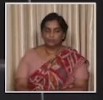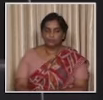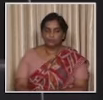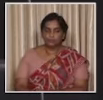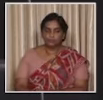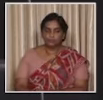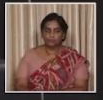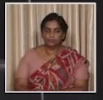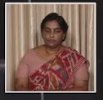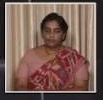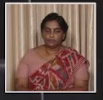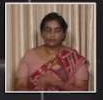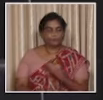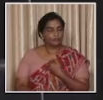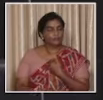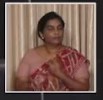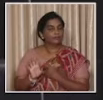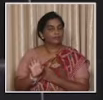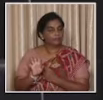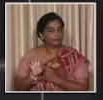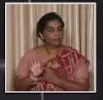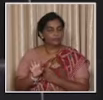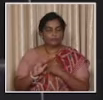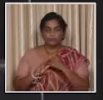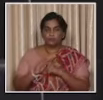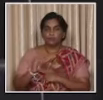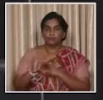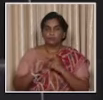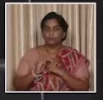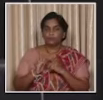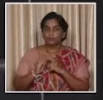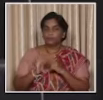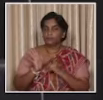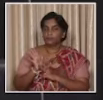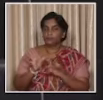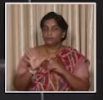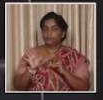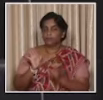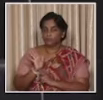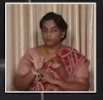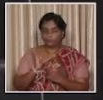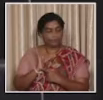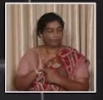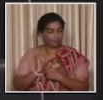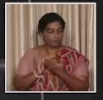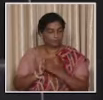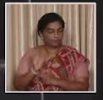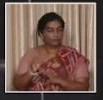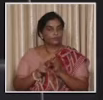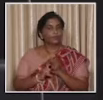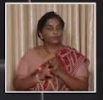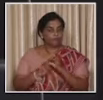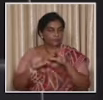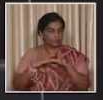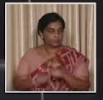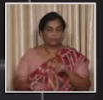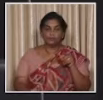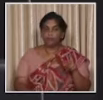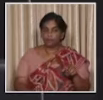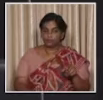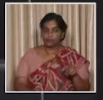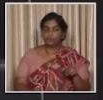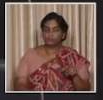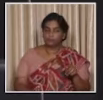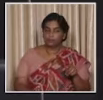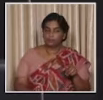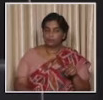අපගේ තරුණ ජීවන් තොණ්ඩමාන් අමාත්‍යතුමන් ගේ බාරේ තිබෙන